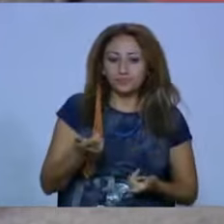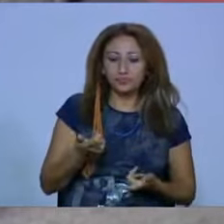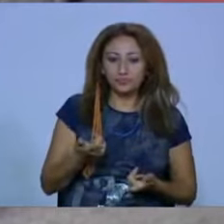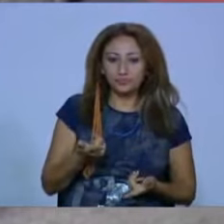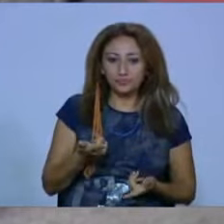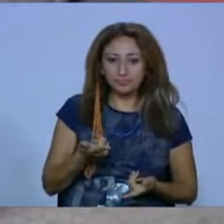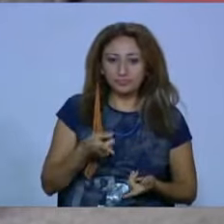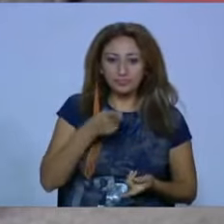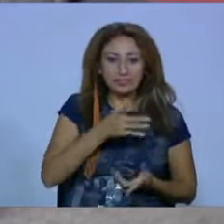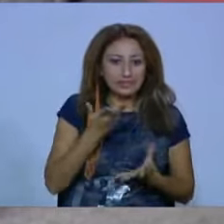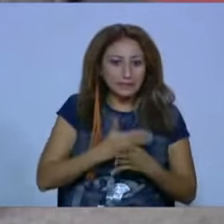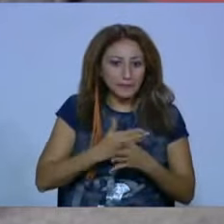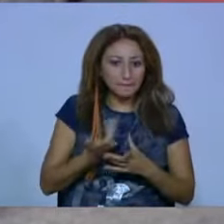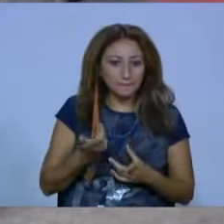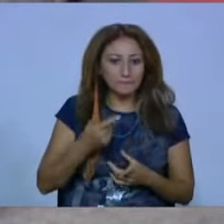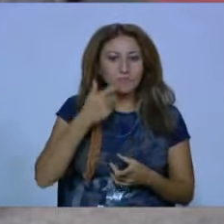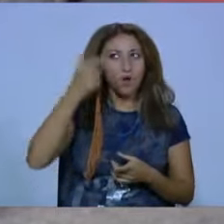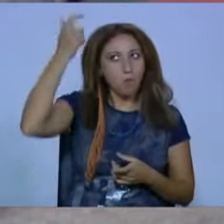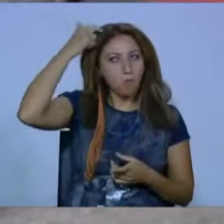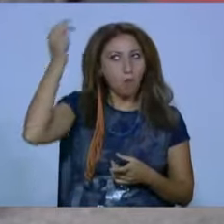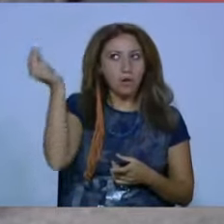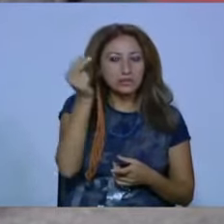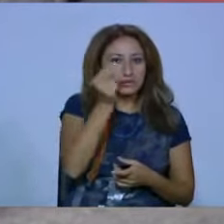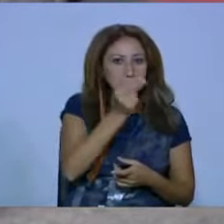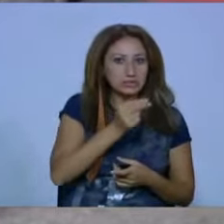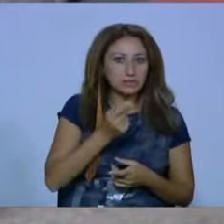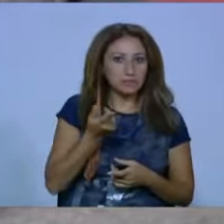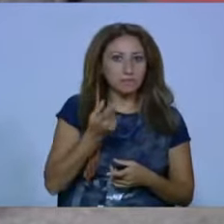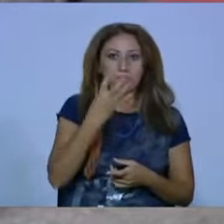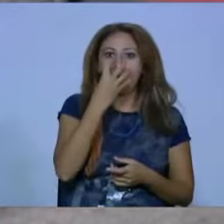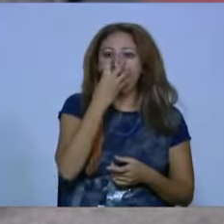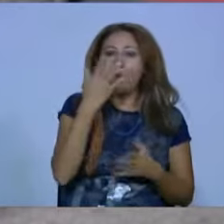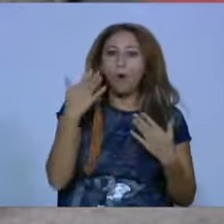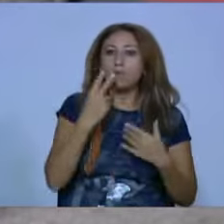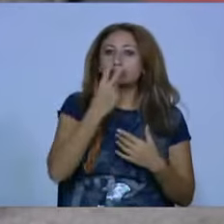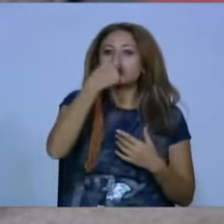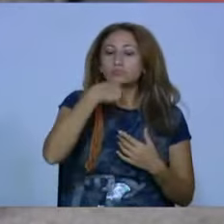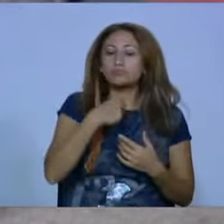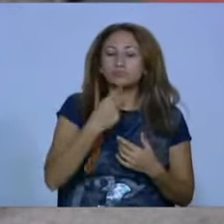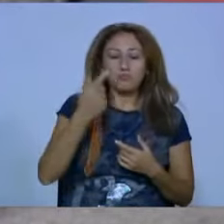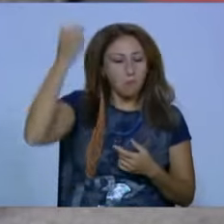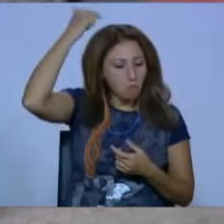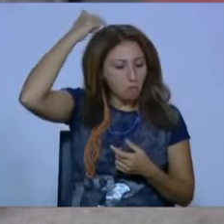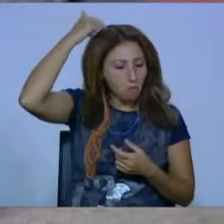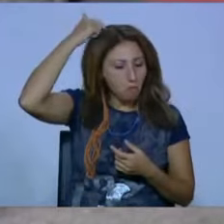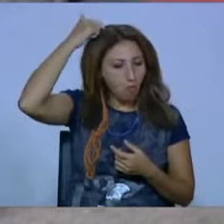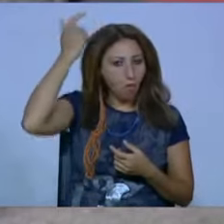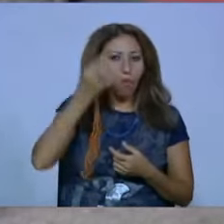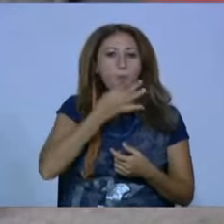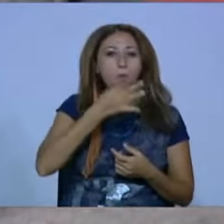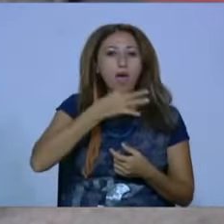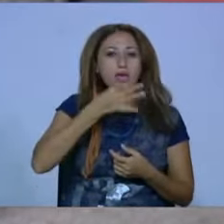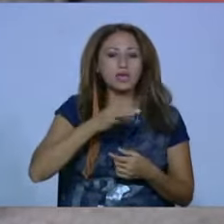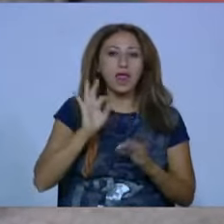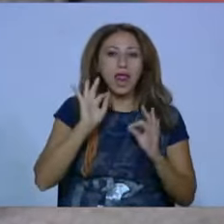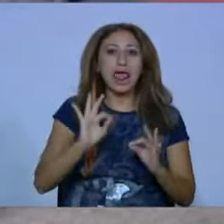محتاجه رسم مخ، محتاجه عندها نقص اكسجين على المخ، بس عاوزينها تروح مراكز